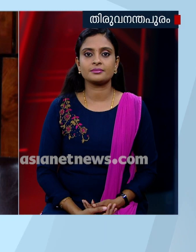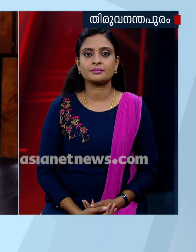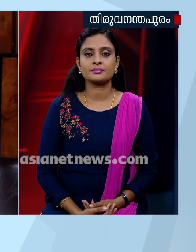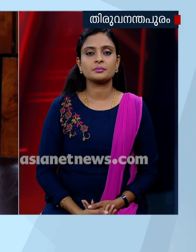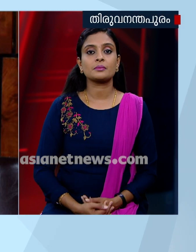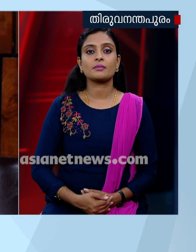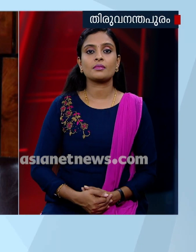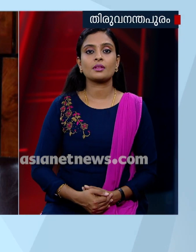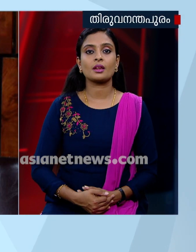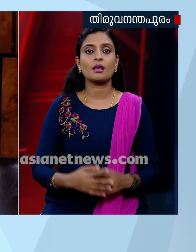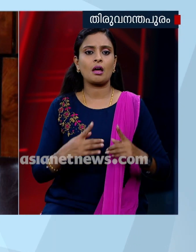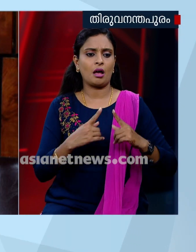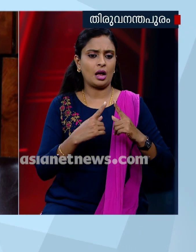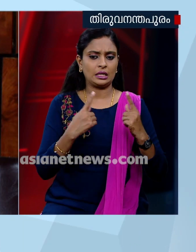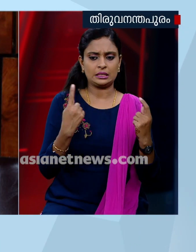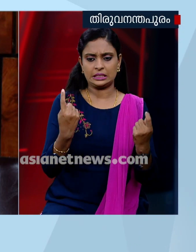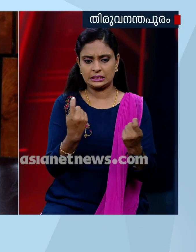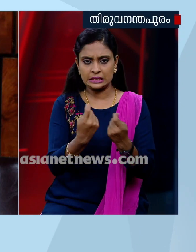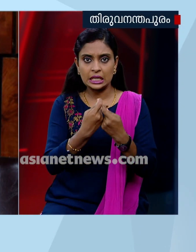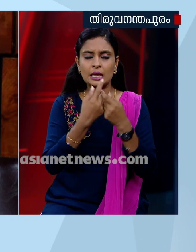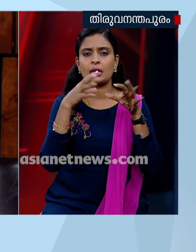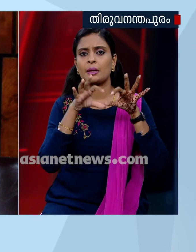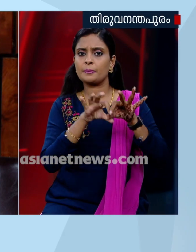രാഷ്ട്രീയം കക്ഷി രാഷ്ട്രീയമായിട്ട് പറയുമ്പോഴും